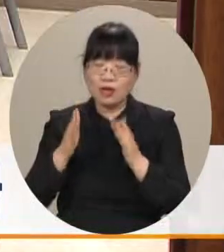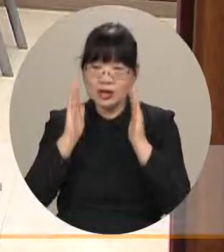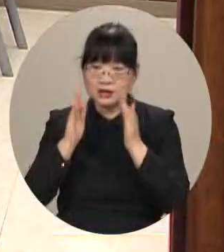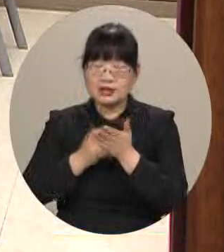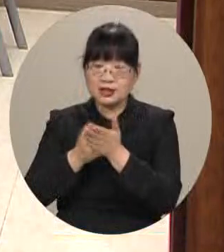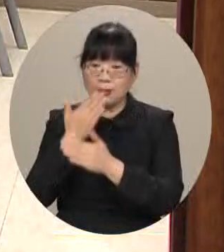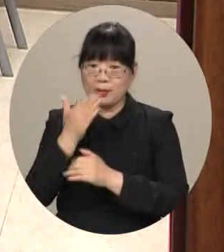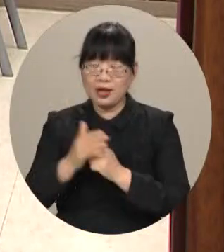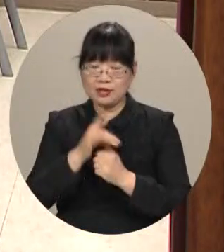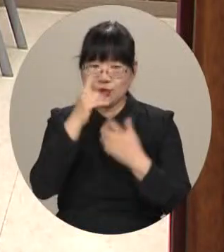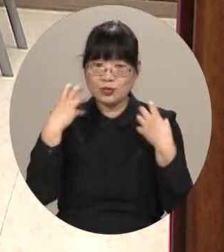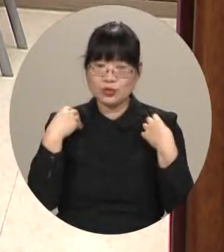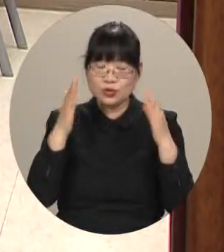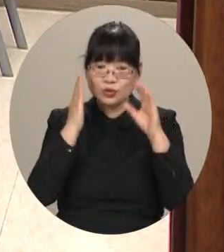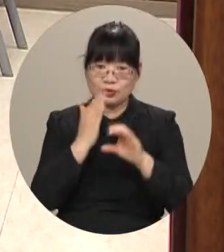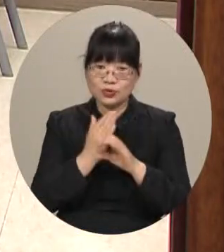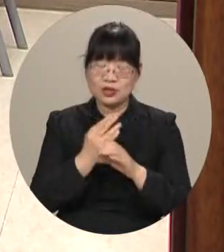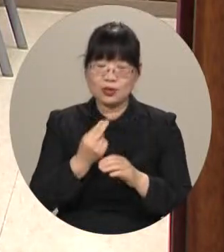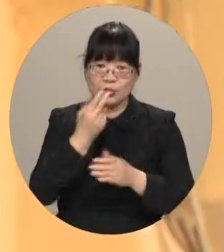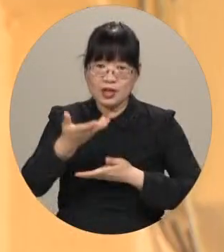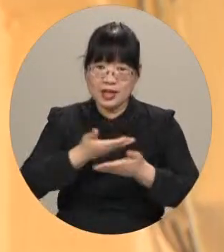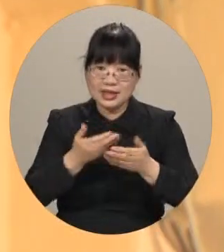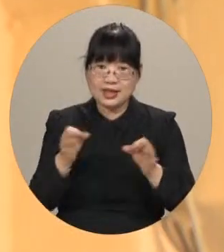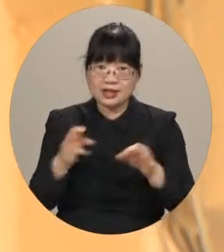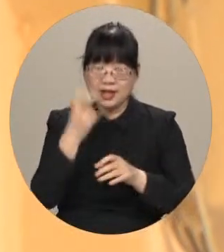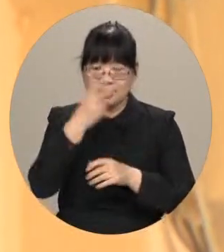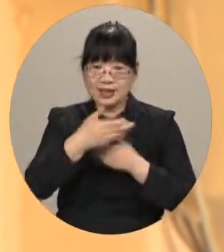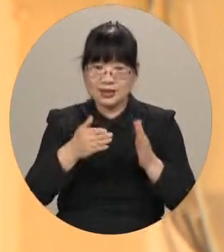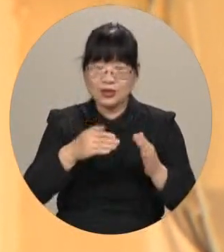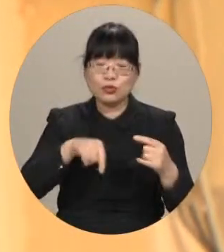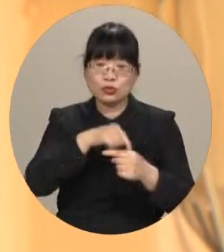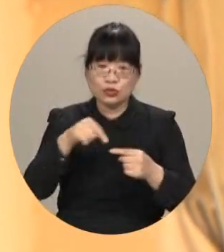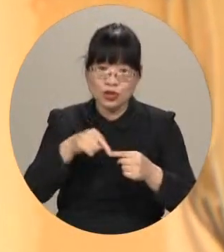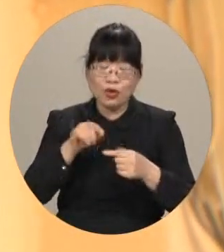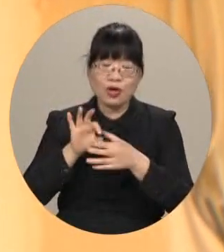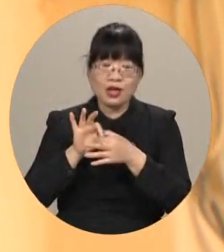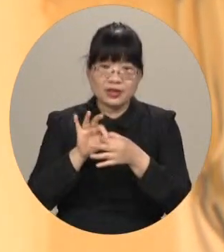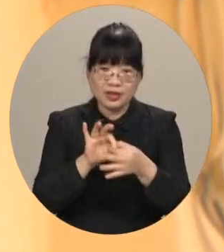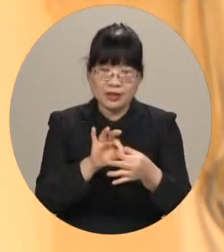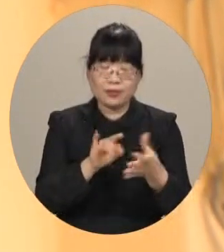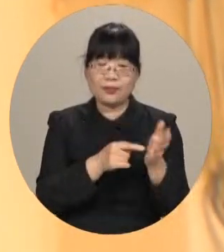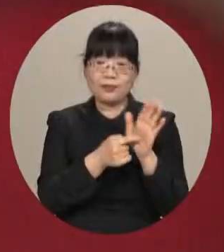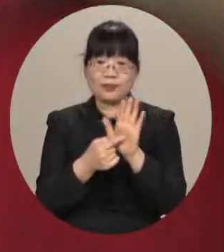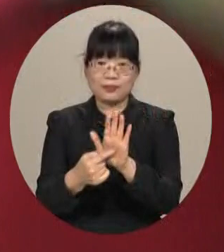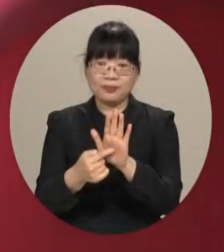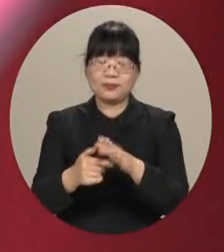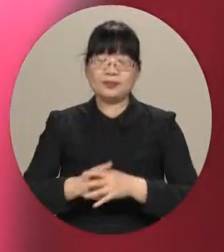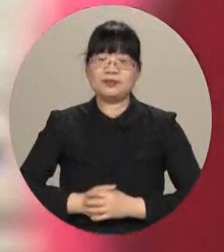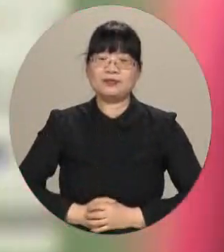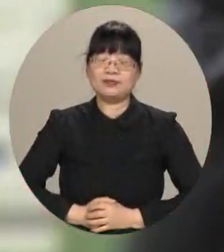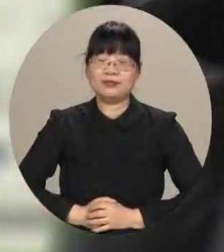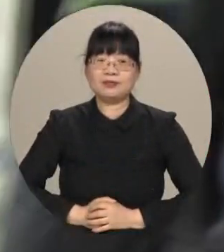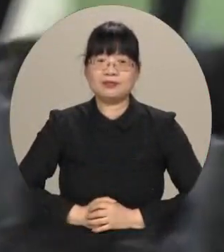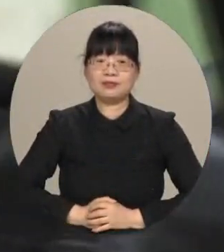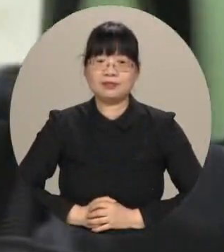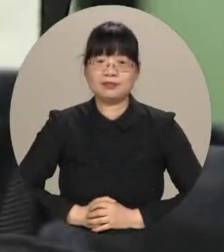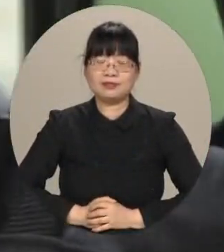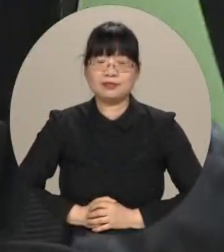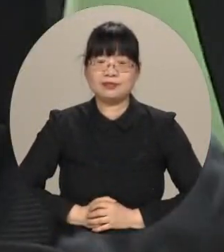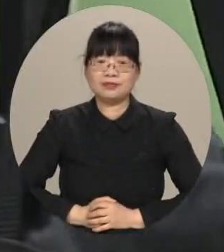정부는 수업 중 환기나 일시적 관찰실 운영 등 기본 방역 체계는 당분간 유지한다고